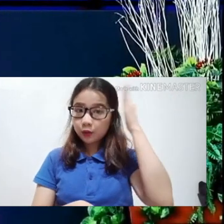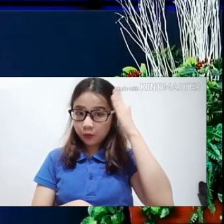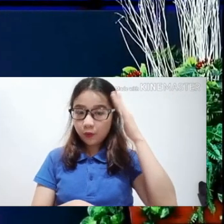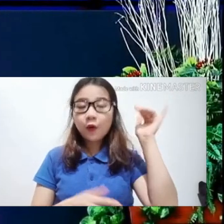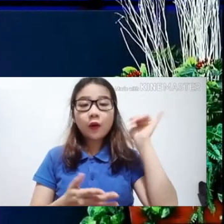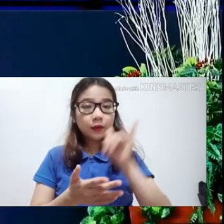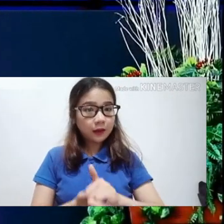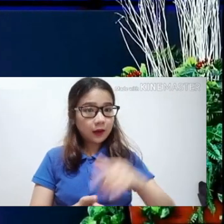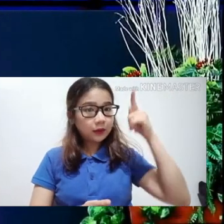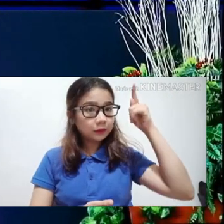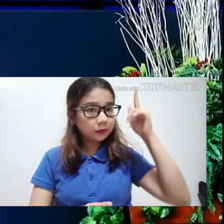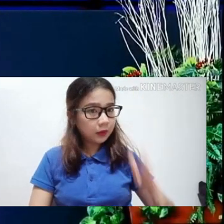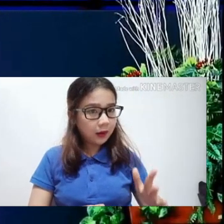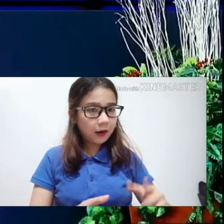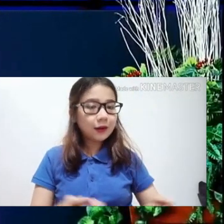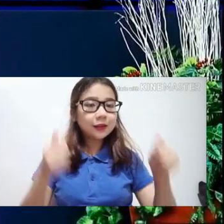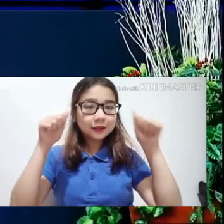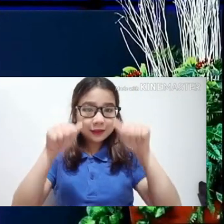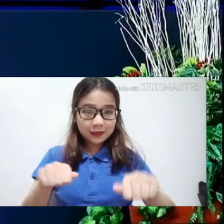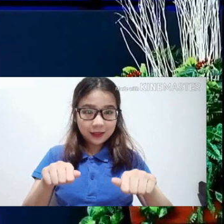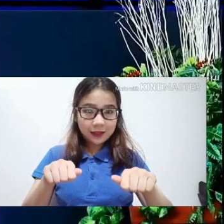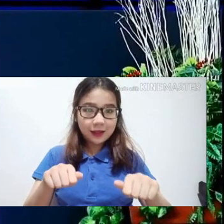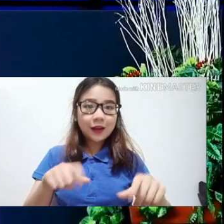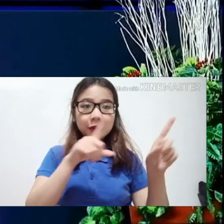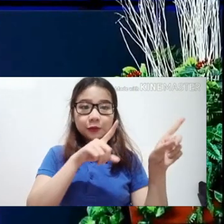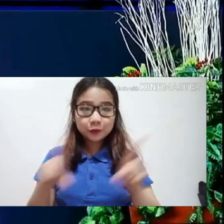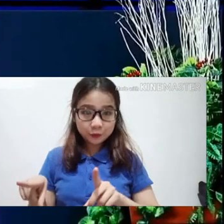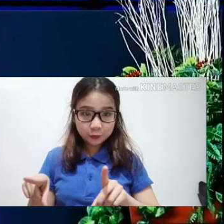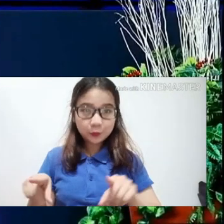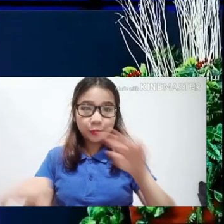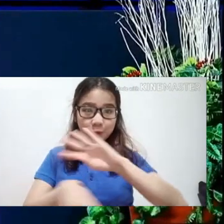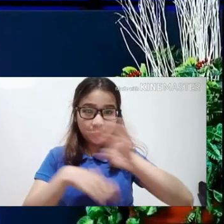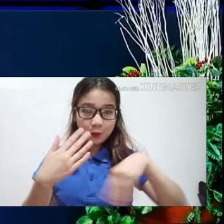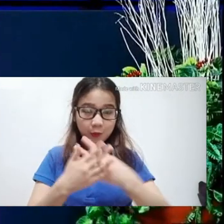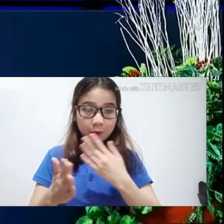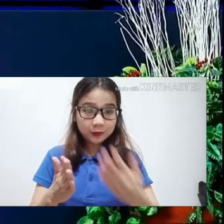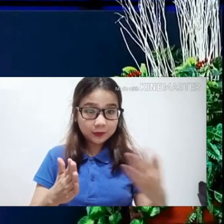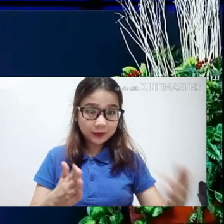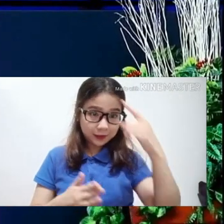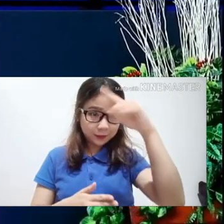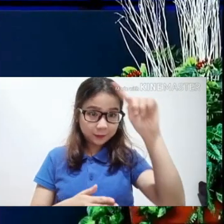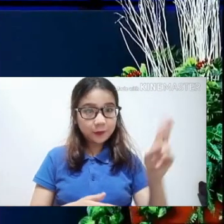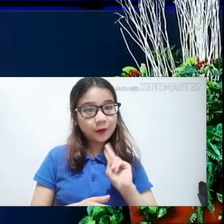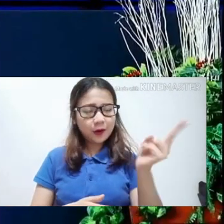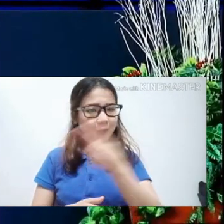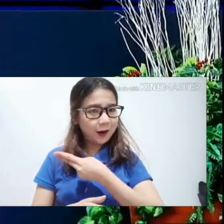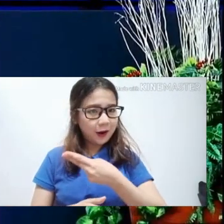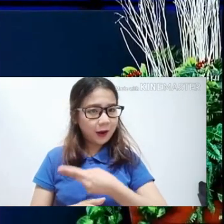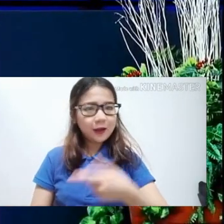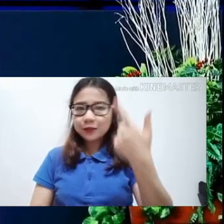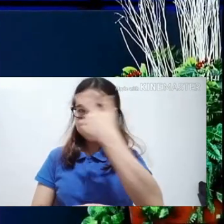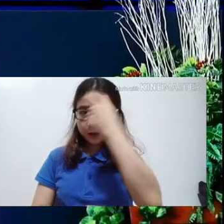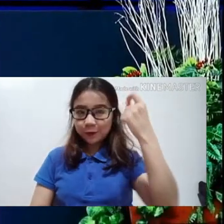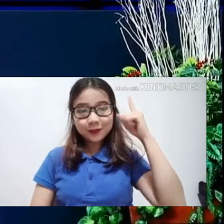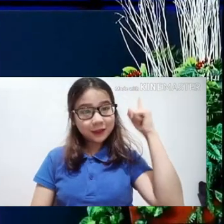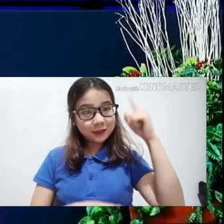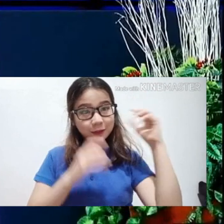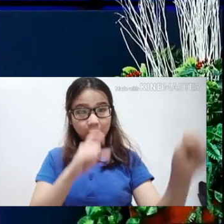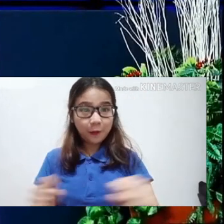Diyos ay kayang gumawa ng mga bagay na imposible sa mga tao. Dahil walang imposible sa ating Diyos, siya